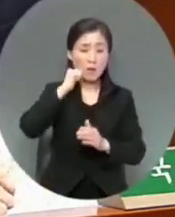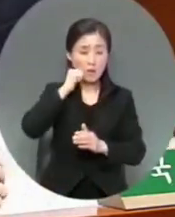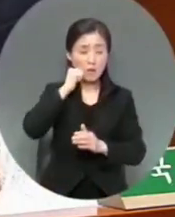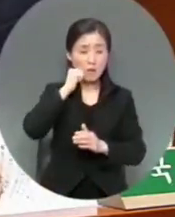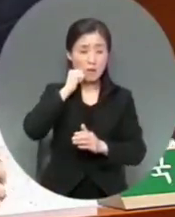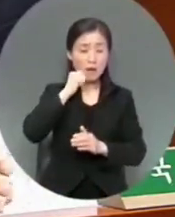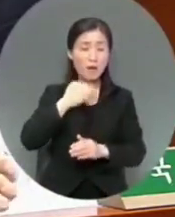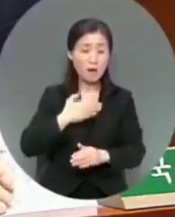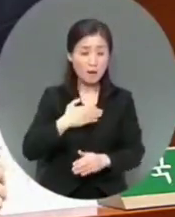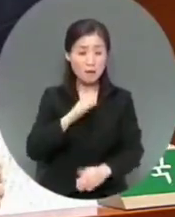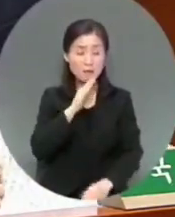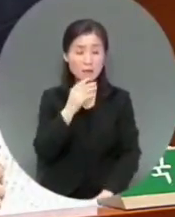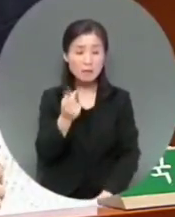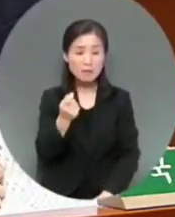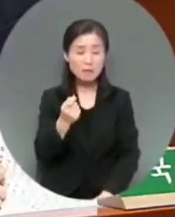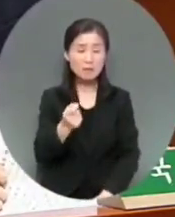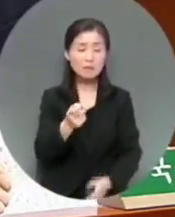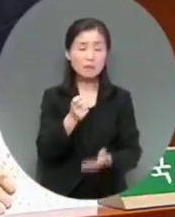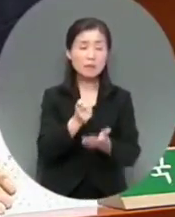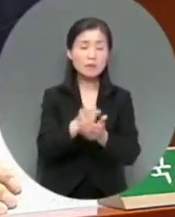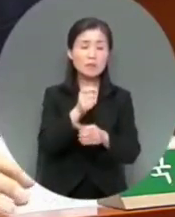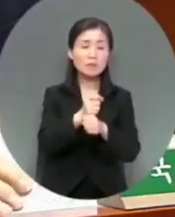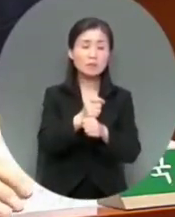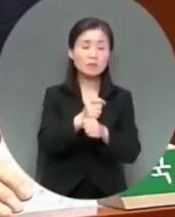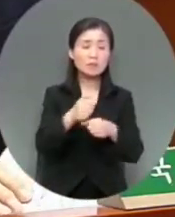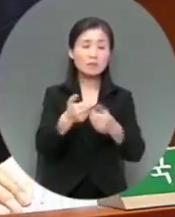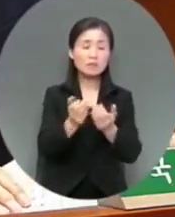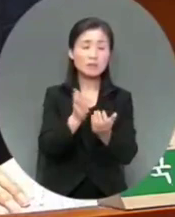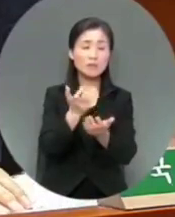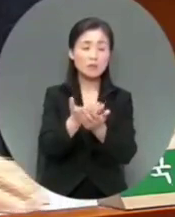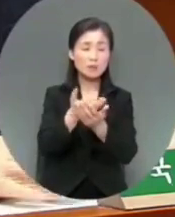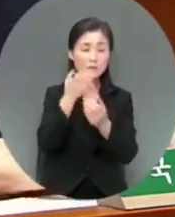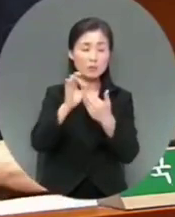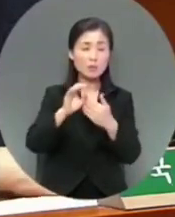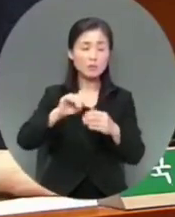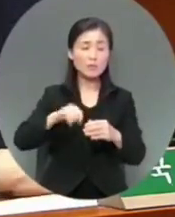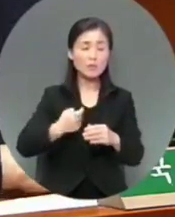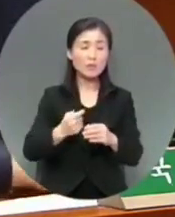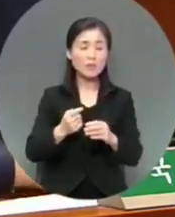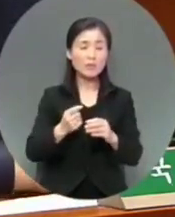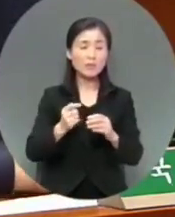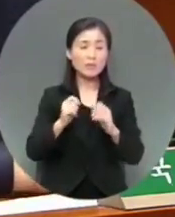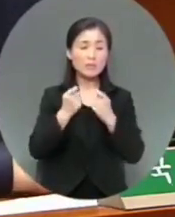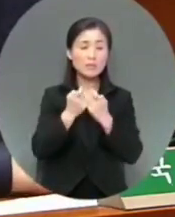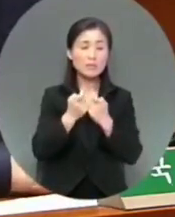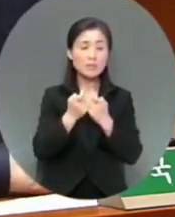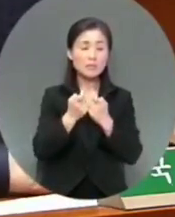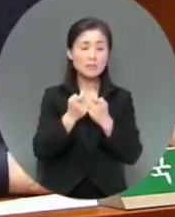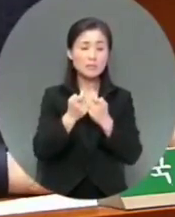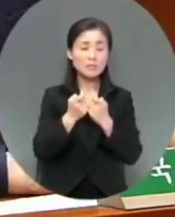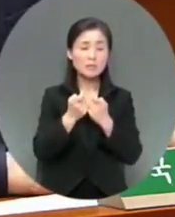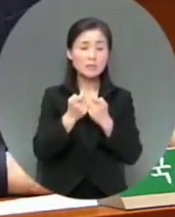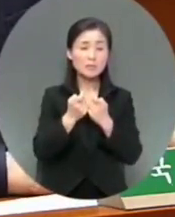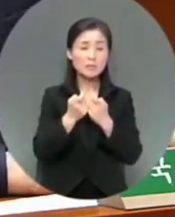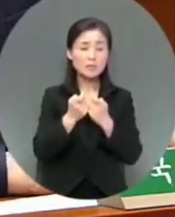거고요. 법원행정처 자료에 따르면 개인해상가 파산이 사상